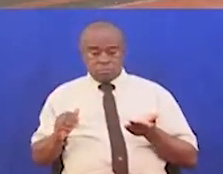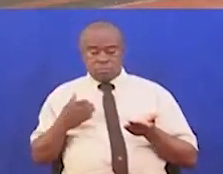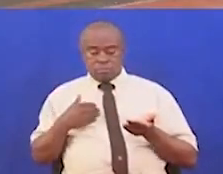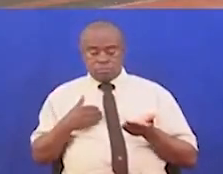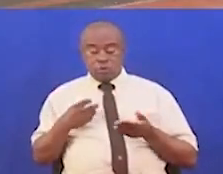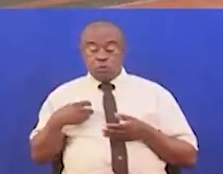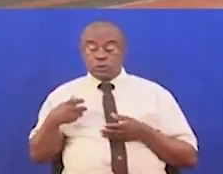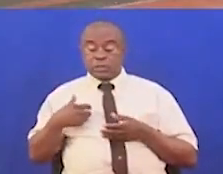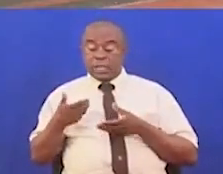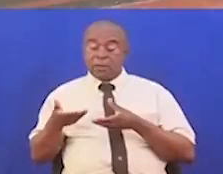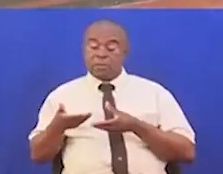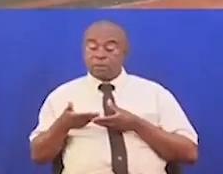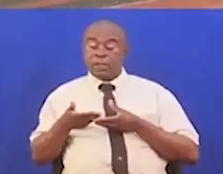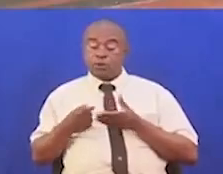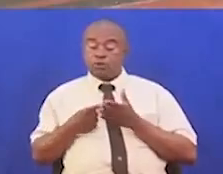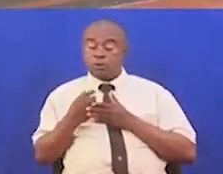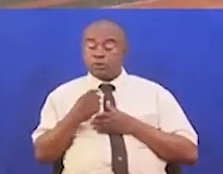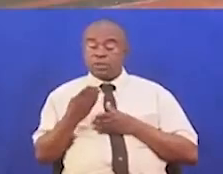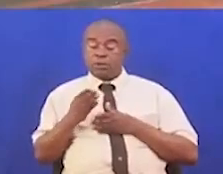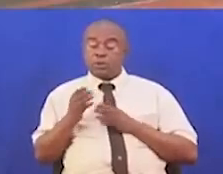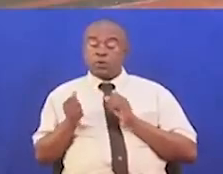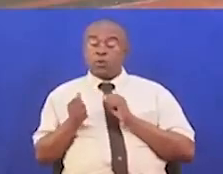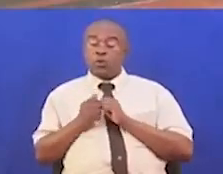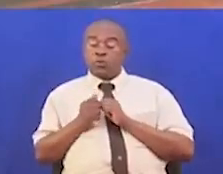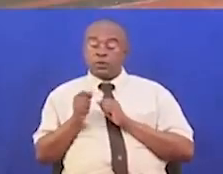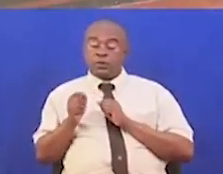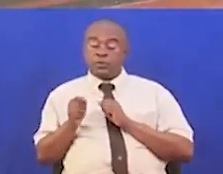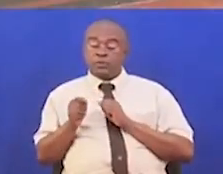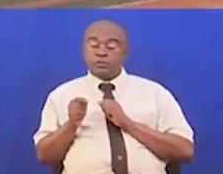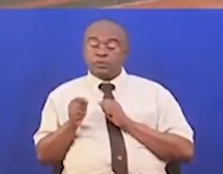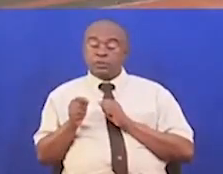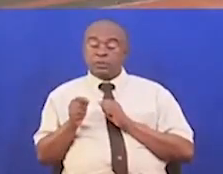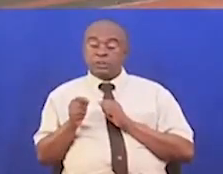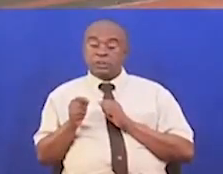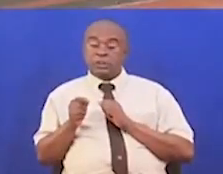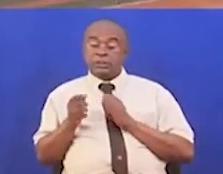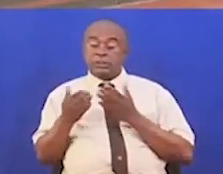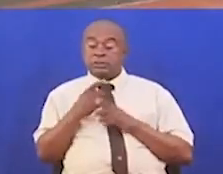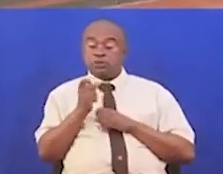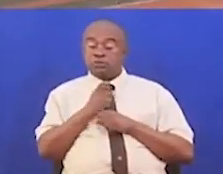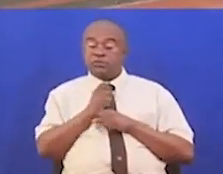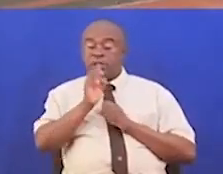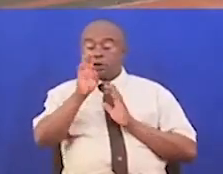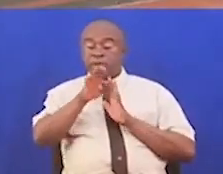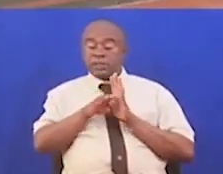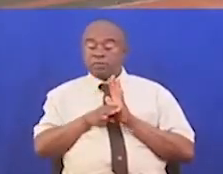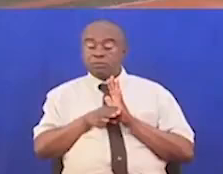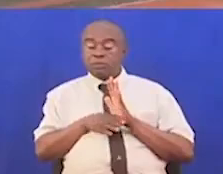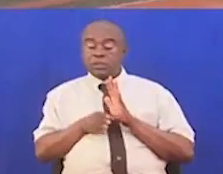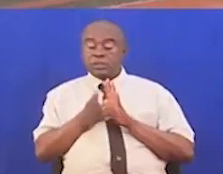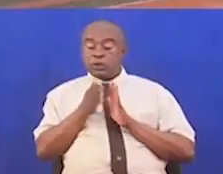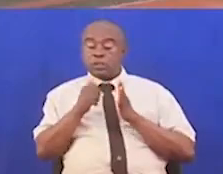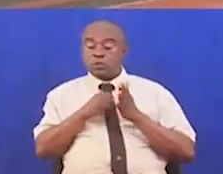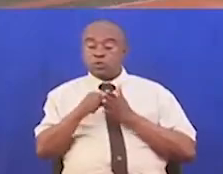tumeshapokea kutoka Wizara ya Fedha bilioni 10 ambazo zimepokelewa siku za karibuni. Kwa hiyo tunafanya taratibu za kuanza kulipa